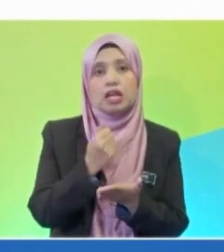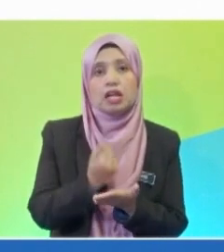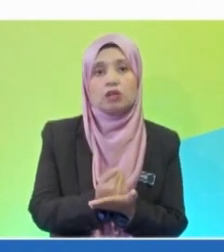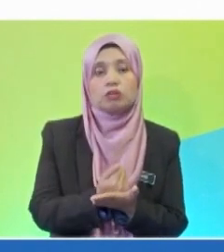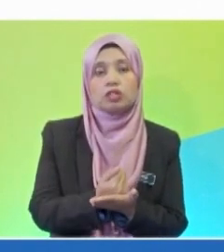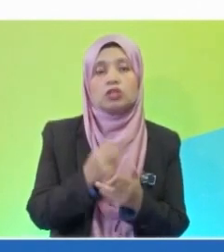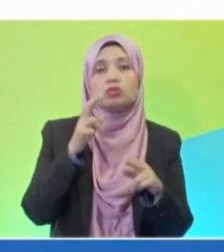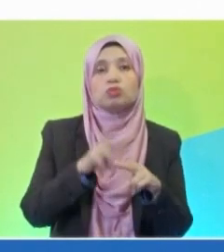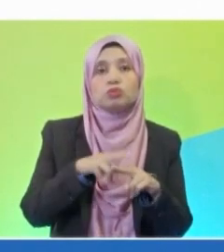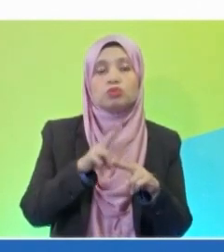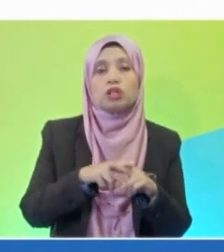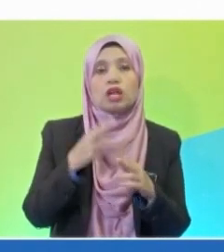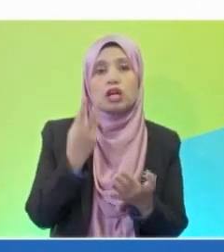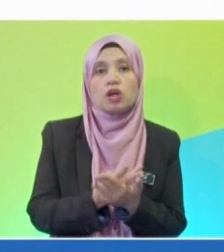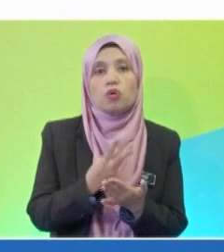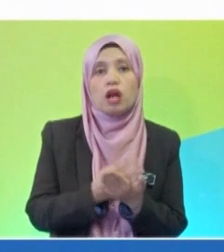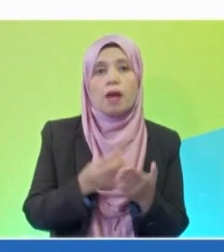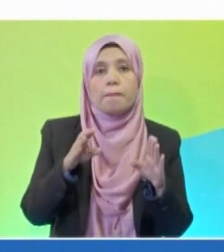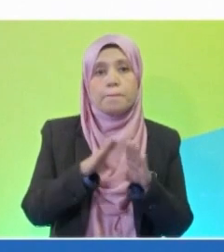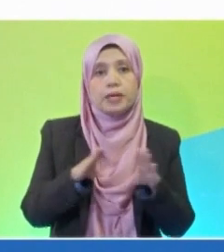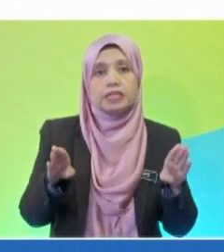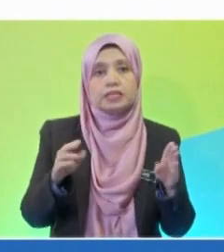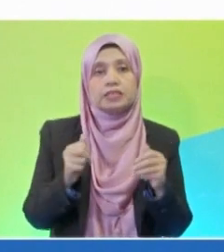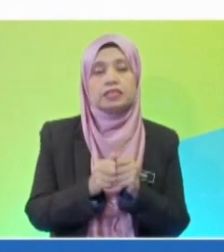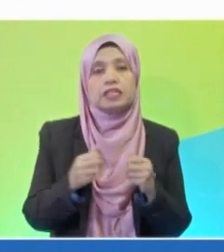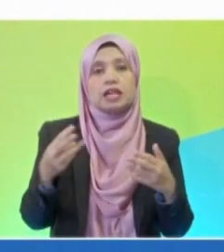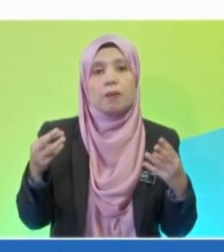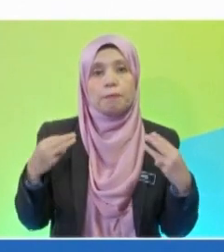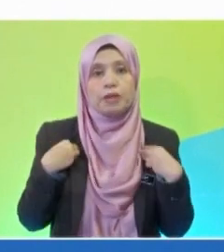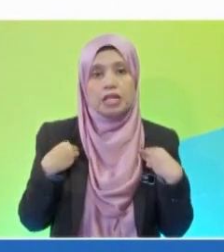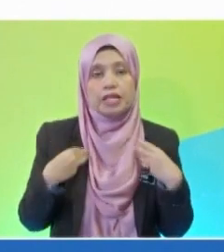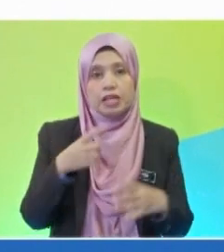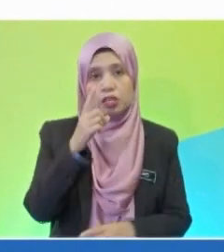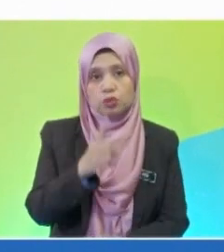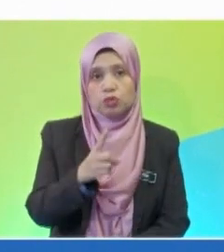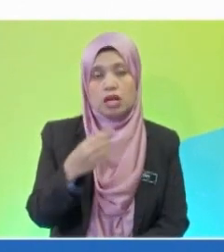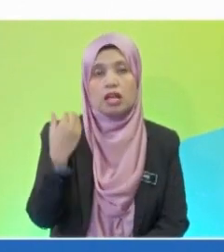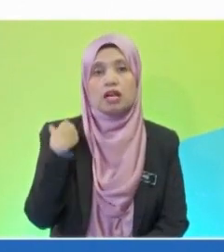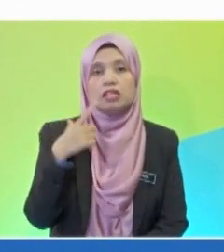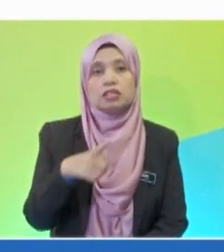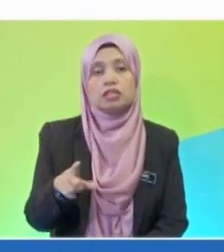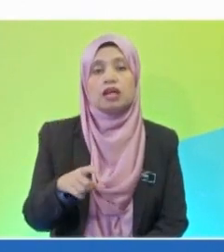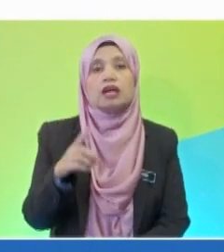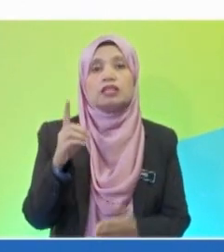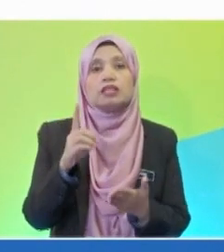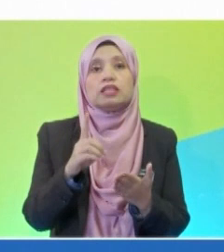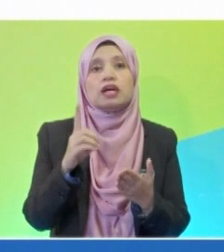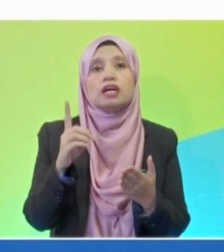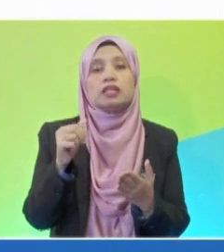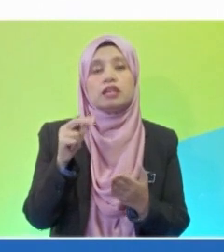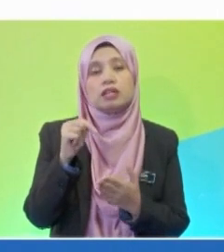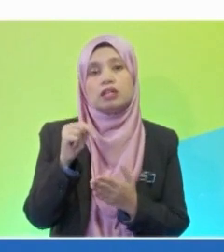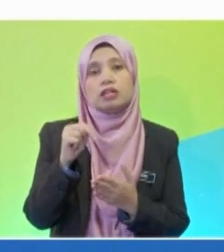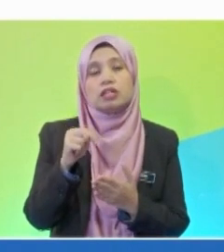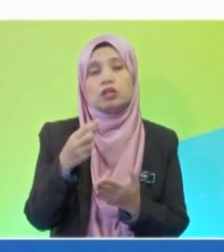mana awak lihat di sini, beza je dengan milikan tunggal, rekod tak lengkap dan lain-lain adalah dana terkumpul. Sebab kelab